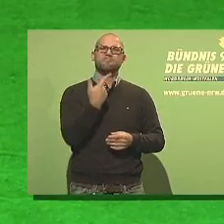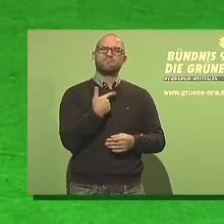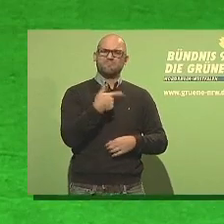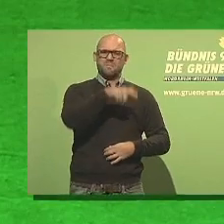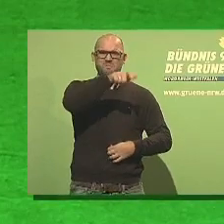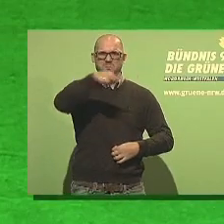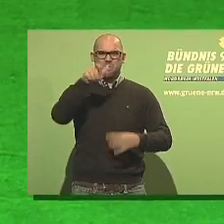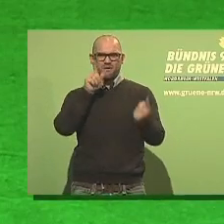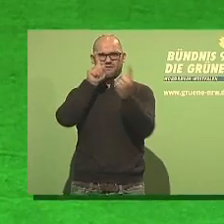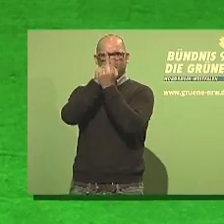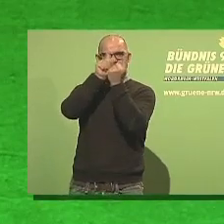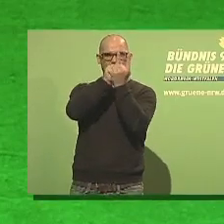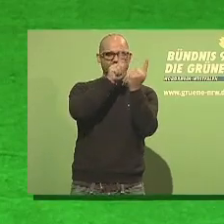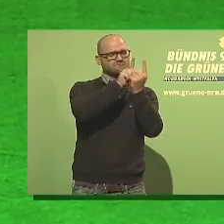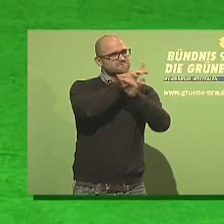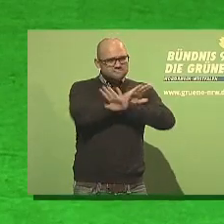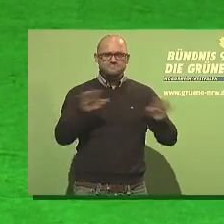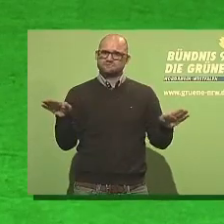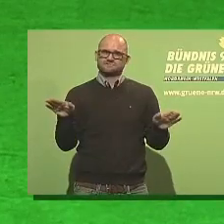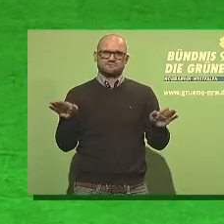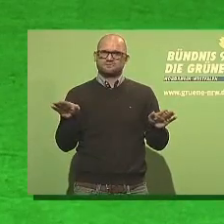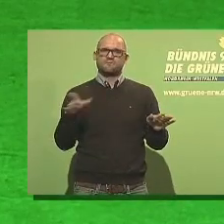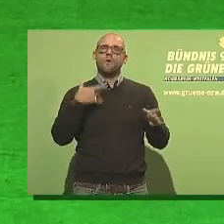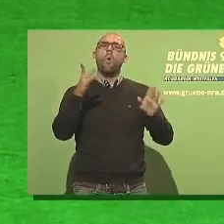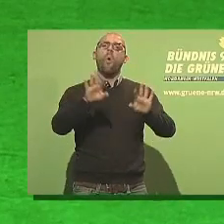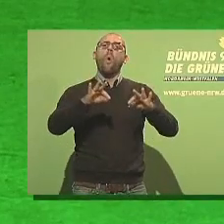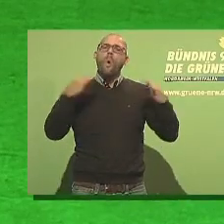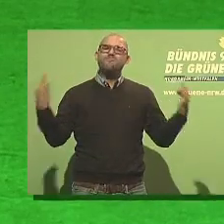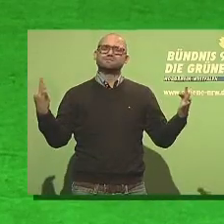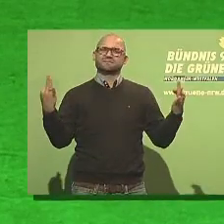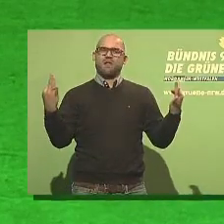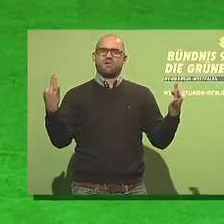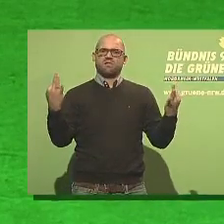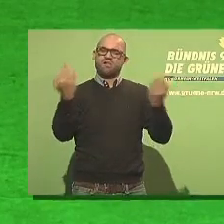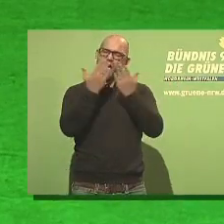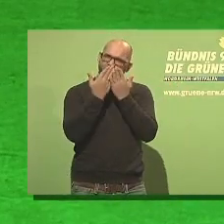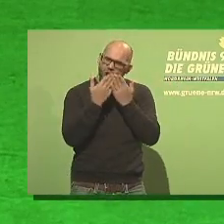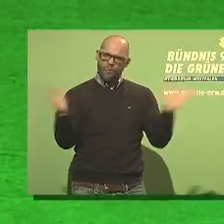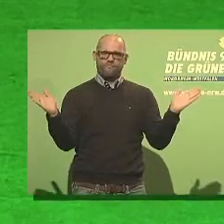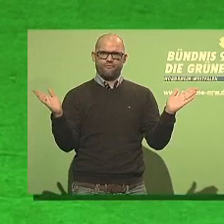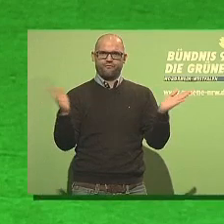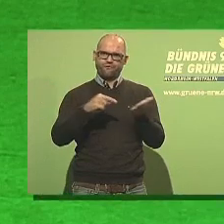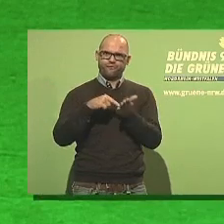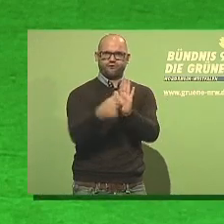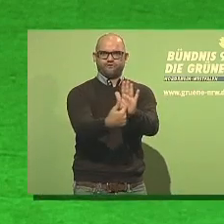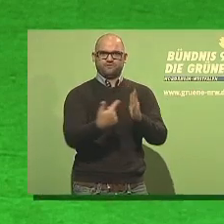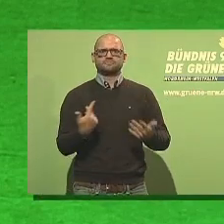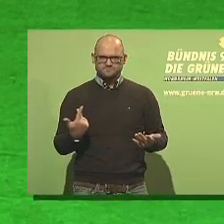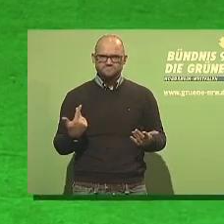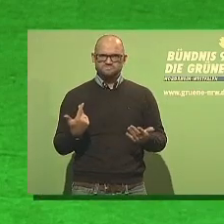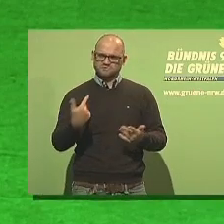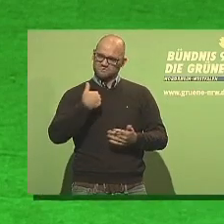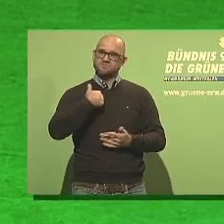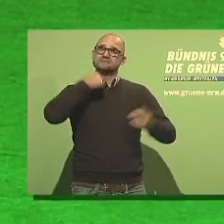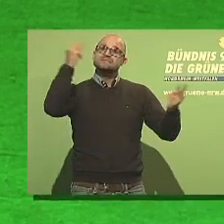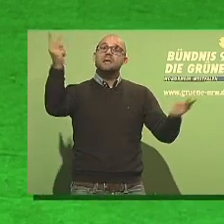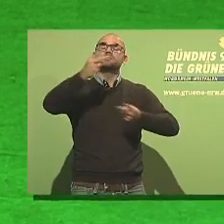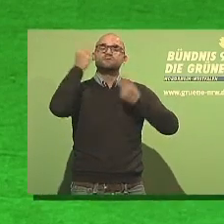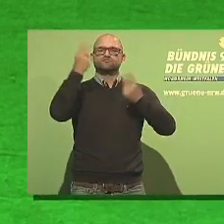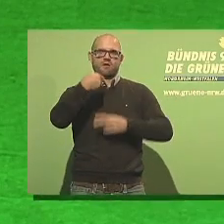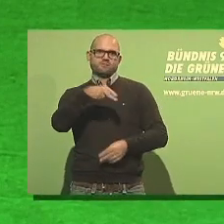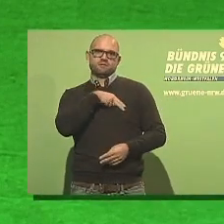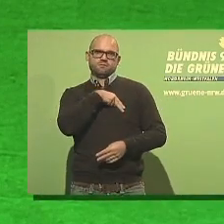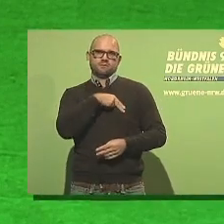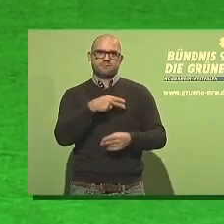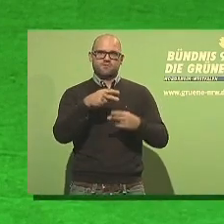Bürgern gegenübertreten, sondern ganz offiziell mit offenem Visier. Und wie gesagt, ich halte das für eine Selbstverständlichkeit. Es lohnt sich, sich